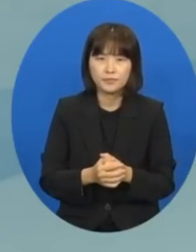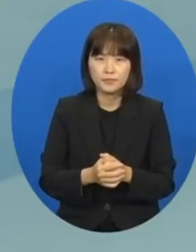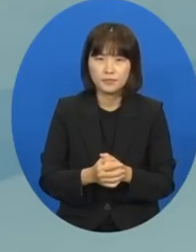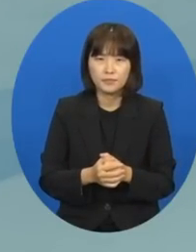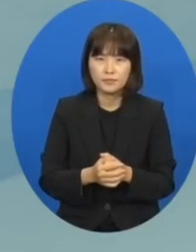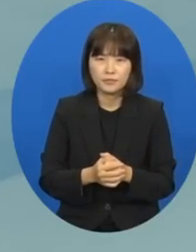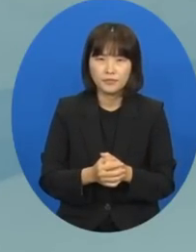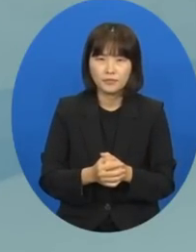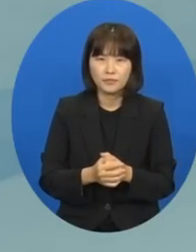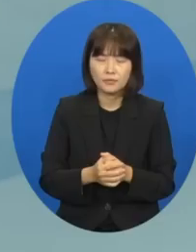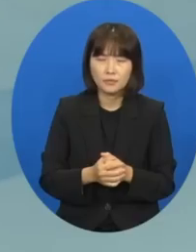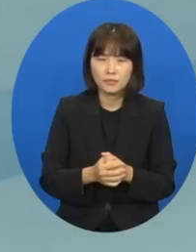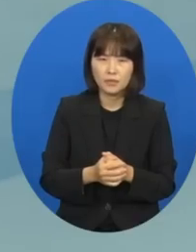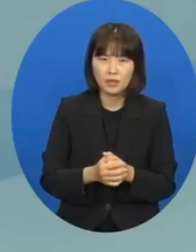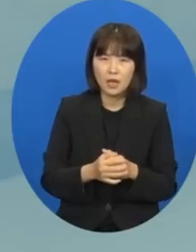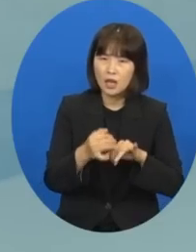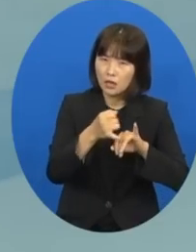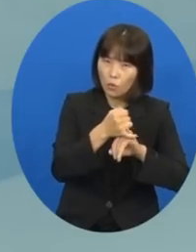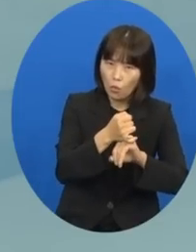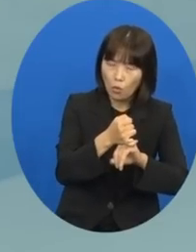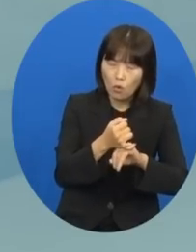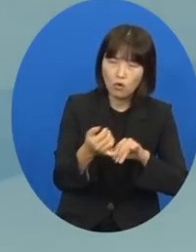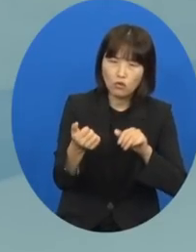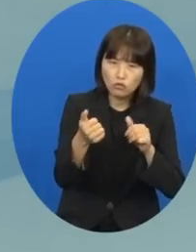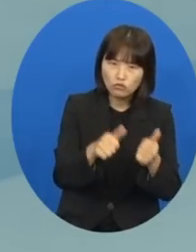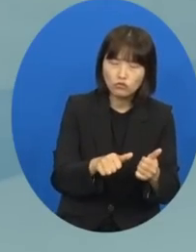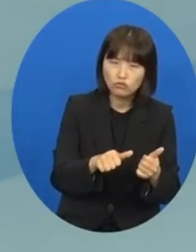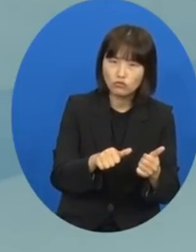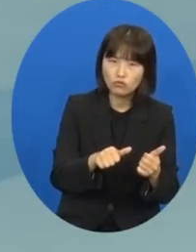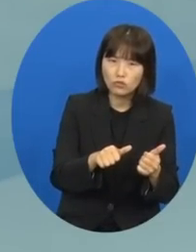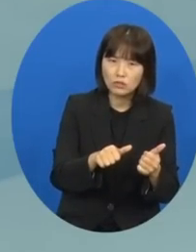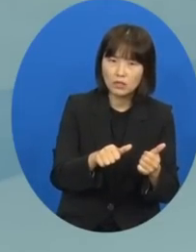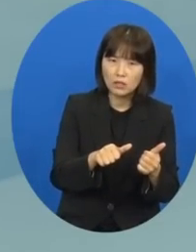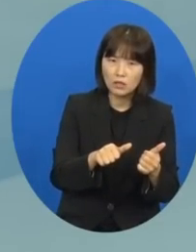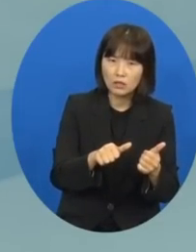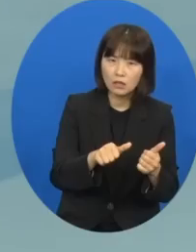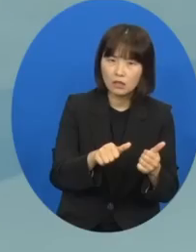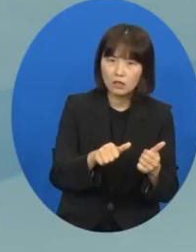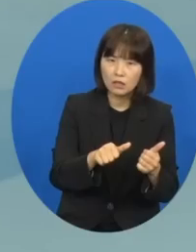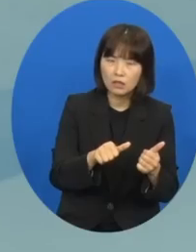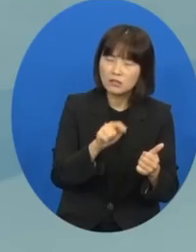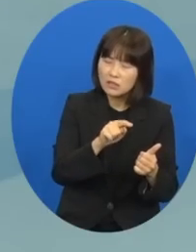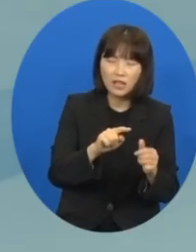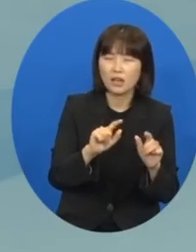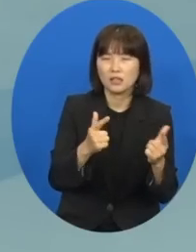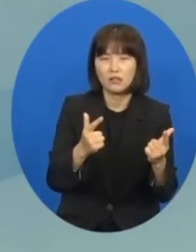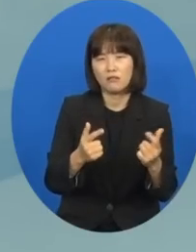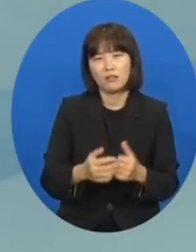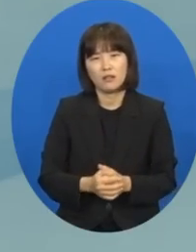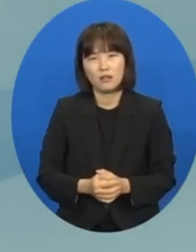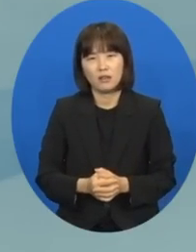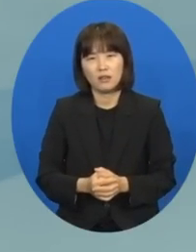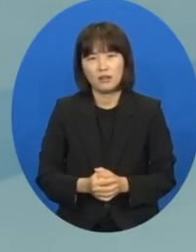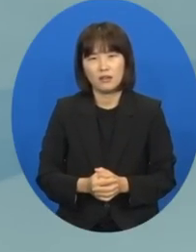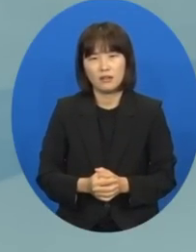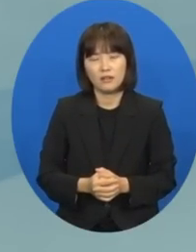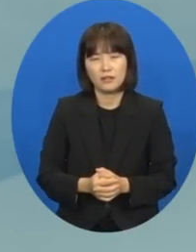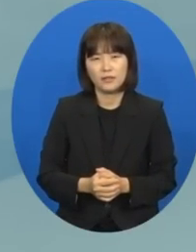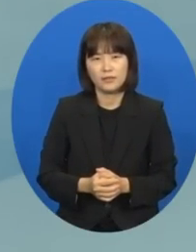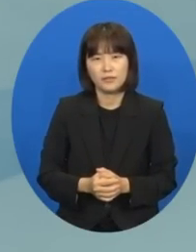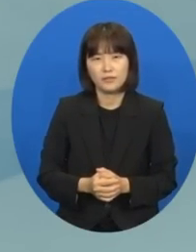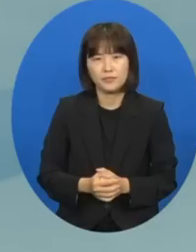you will not인데 이걸 못 들고 you will certainly die 이것만 들어서 문제가 된 걸 거야. 분명히 not이 있었을